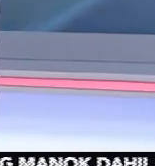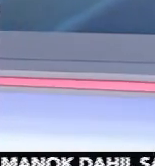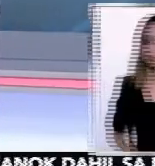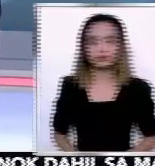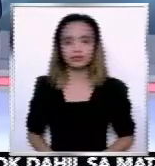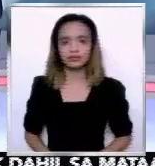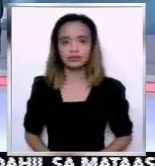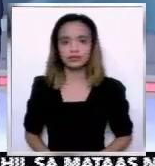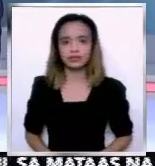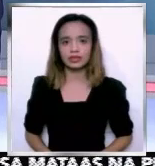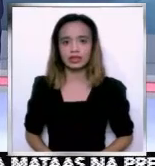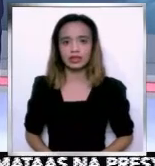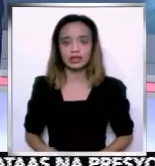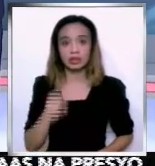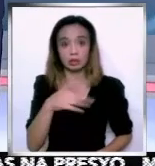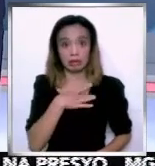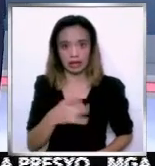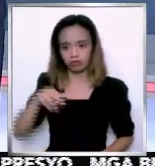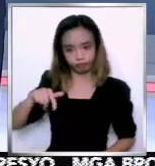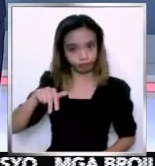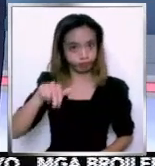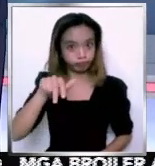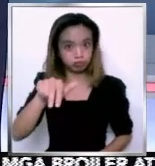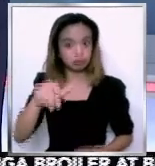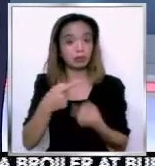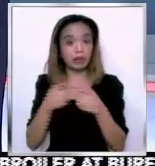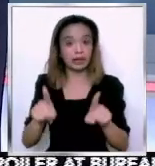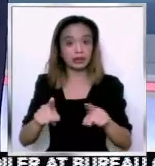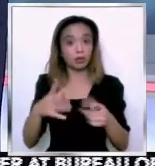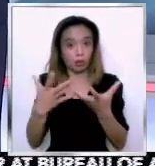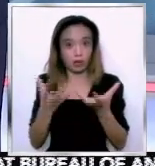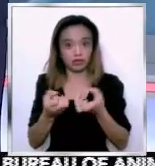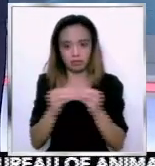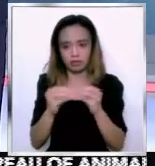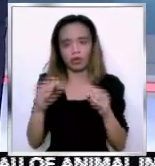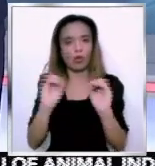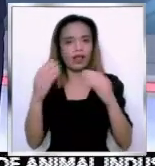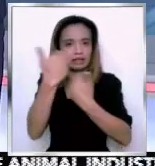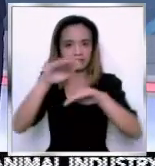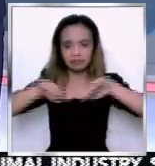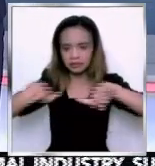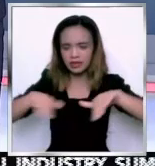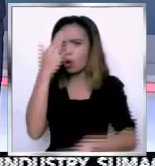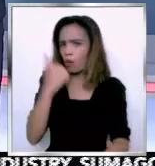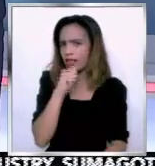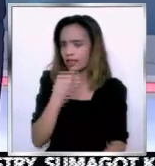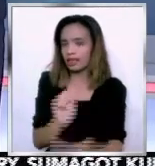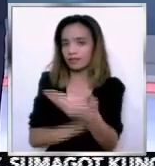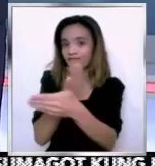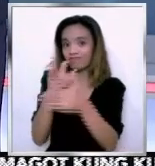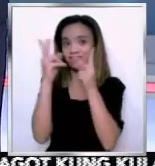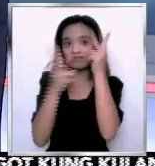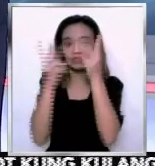Game ka ba sa mahabang lakaran pero only swimming naman pagkatapos? Bakit hindi pa siya ng Blue Lagoon sa Tumawini